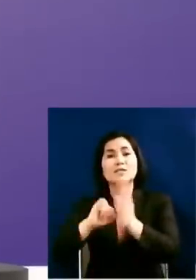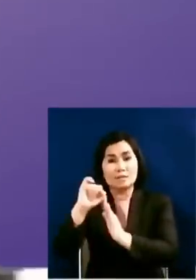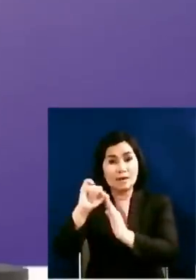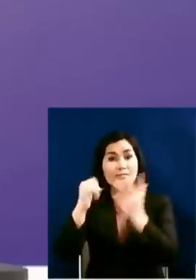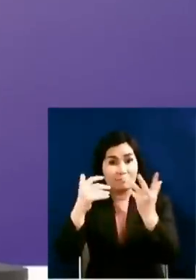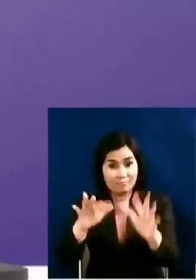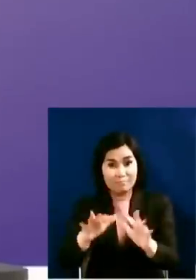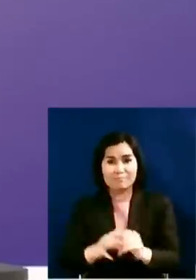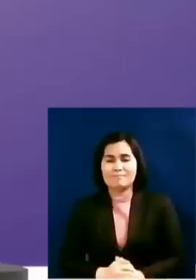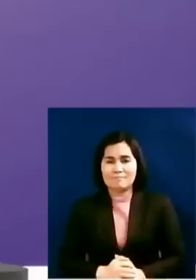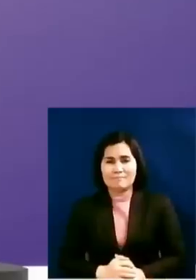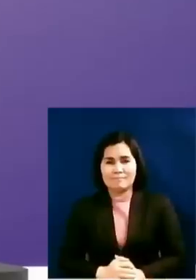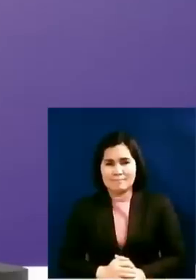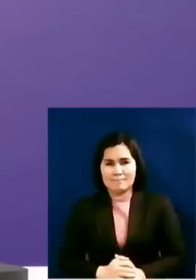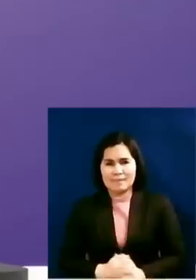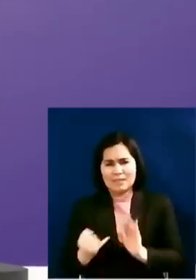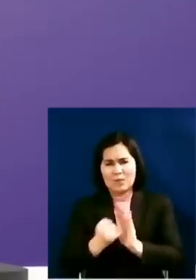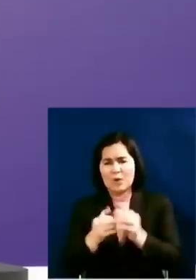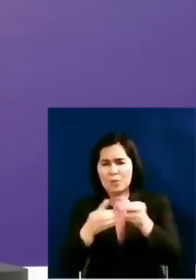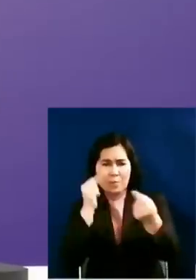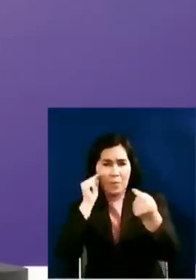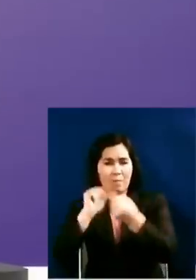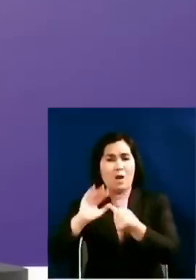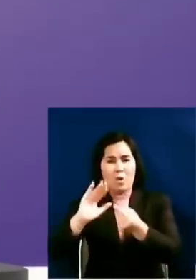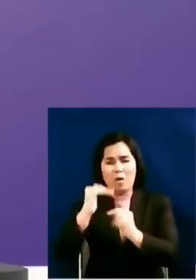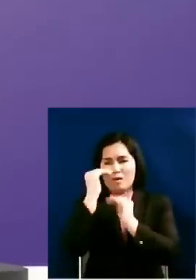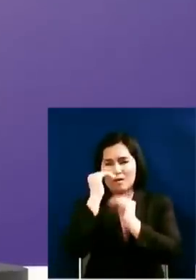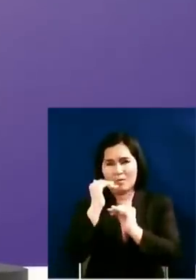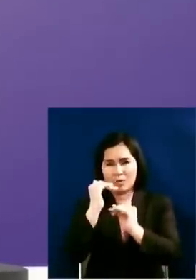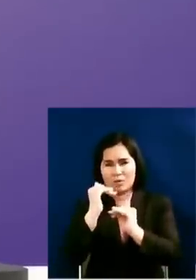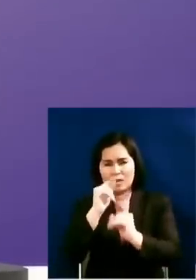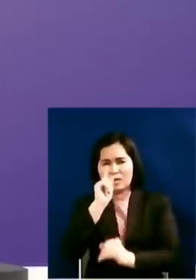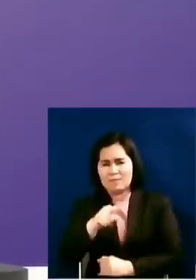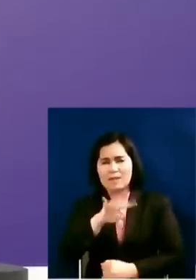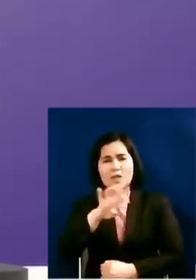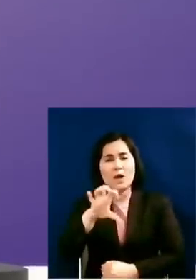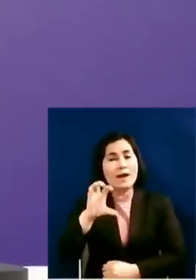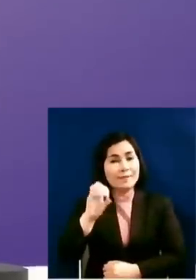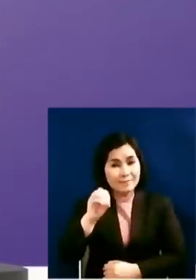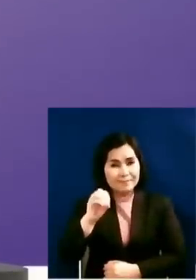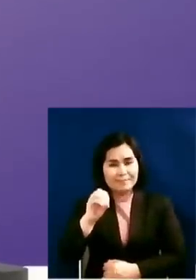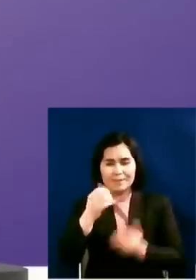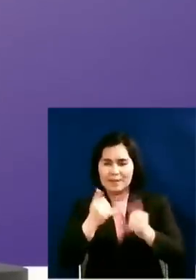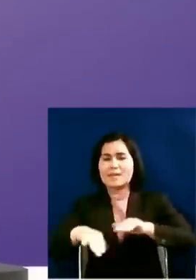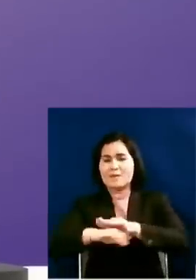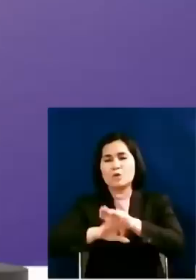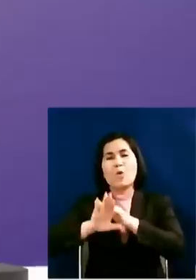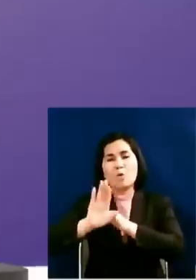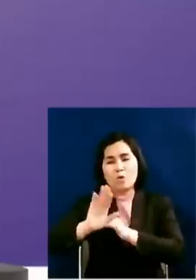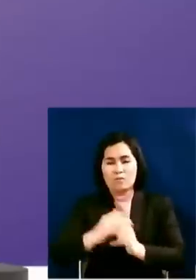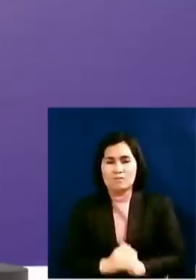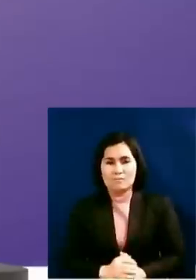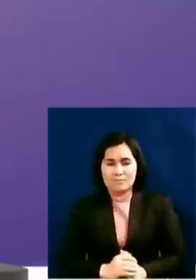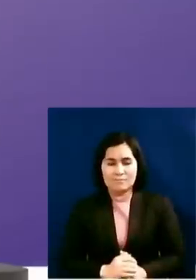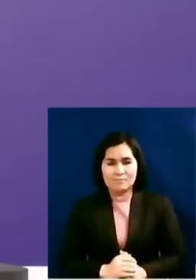ใหม่นะครับแล้วเขาก็ได้กำหนดกลุ่มเป้าหมายในการฉีดไว้ 1,450 คนในเบื้องต้นนะครับแล้วก็ได้มี